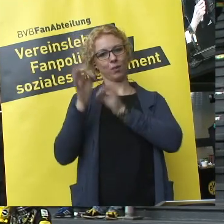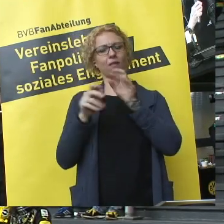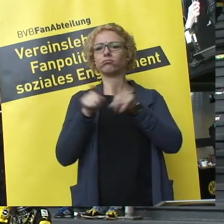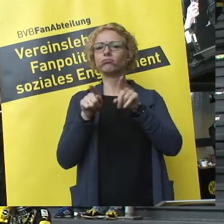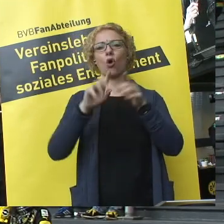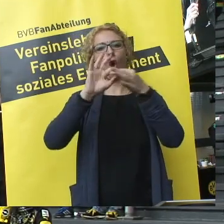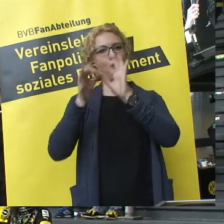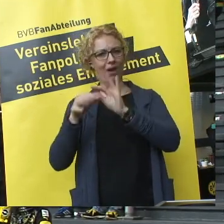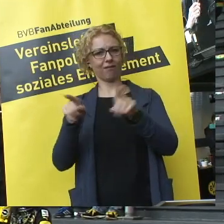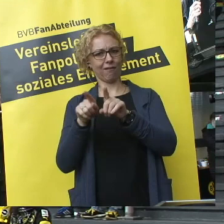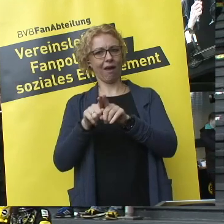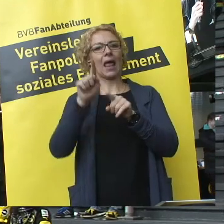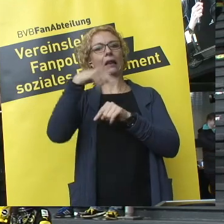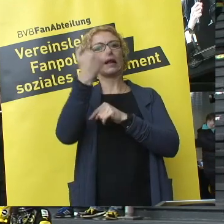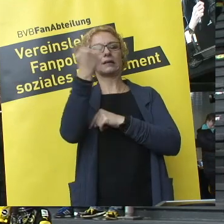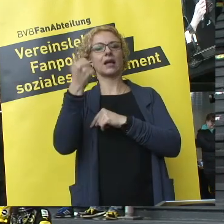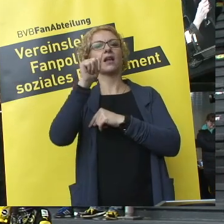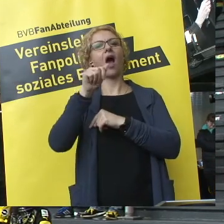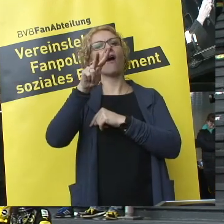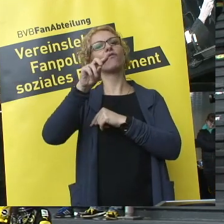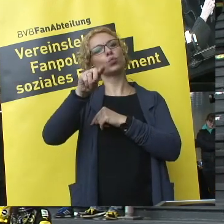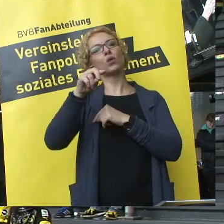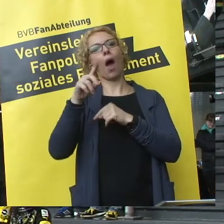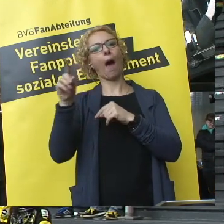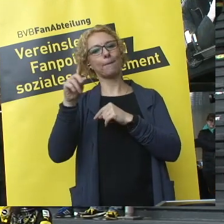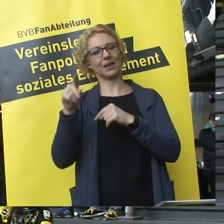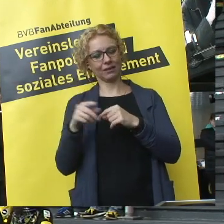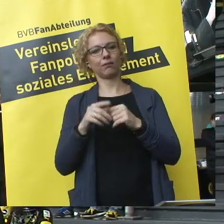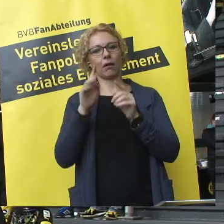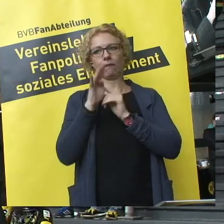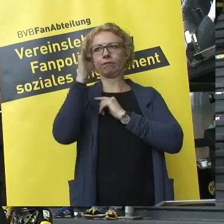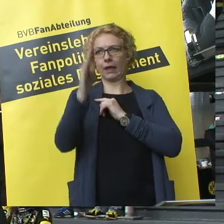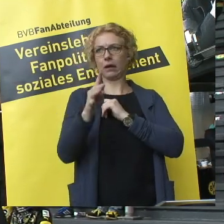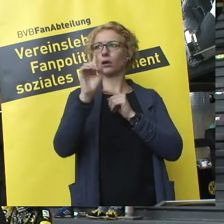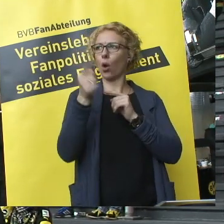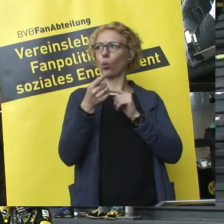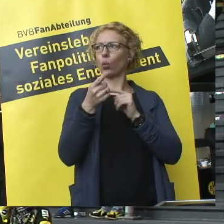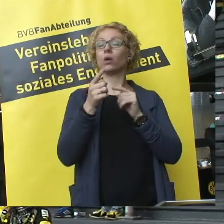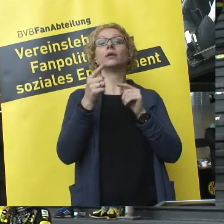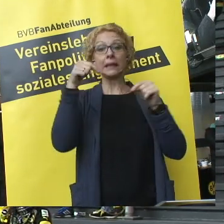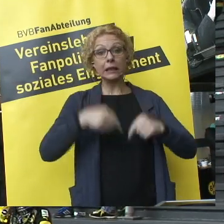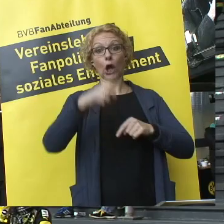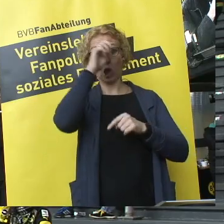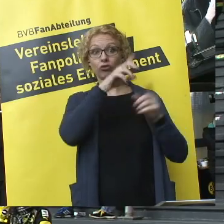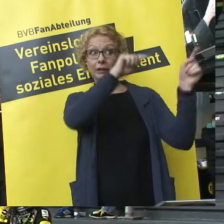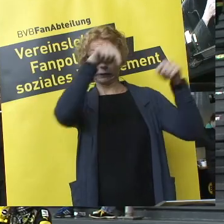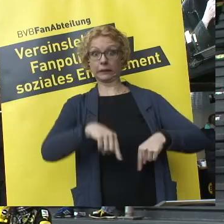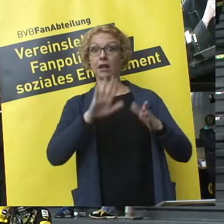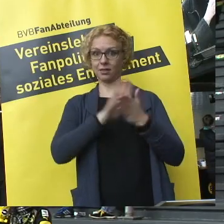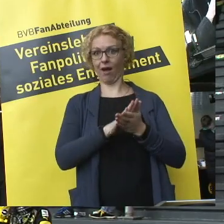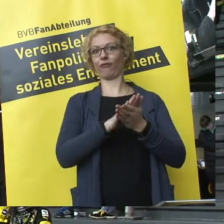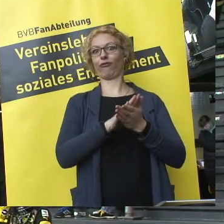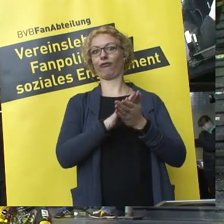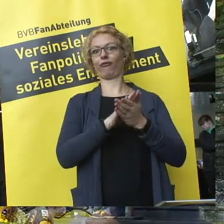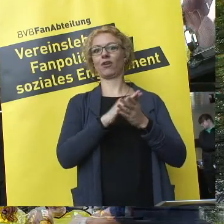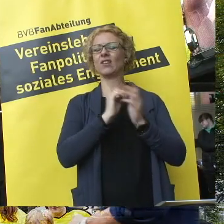Im nächsten Jahr wird das in Abu Dhabi sein und in 4 Jahren ist es uns gelungen, die Spiele nach Deutschland zu holen. So sehr